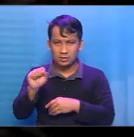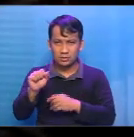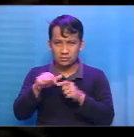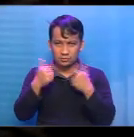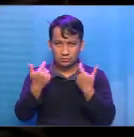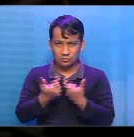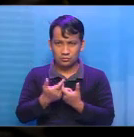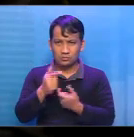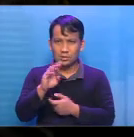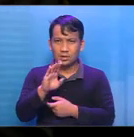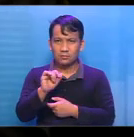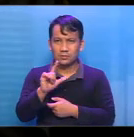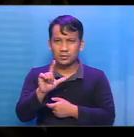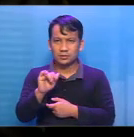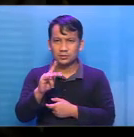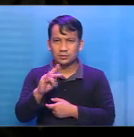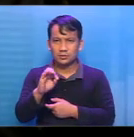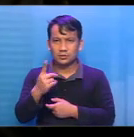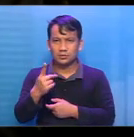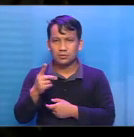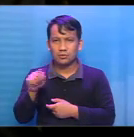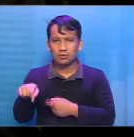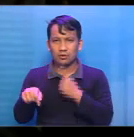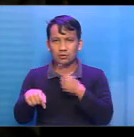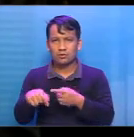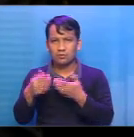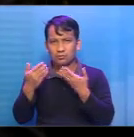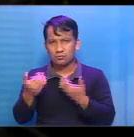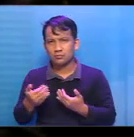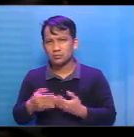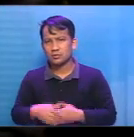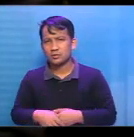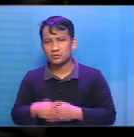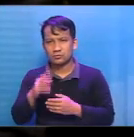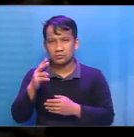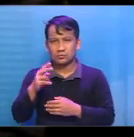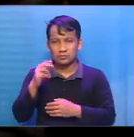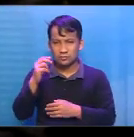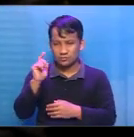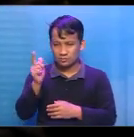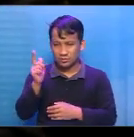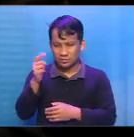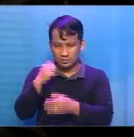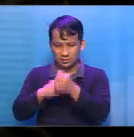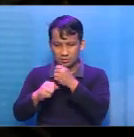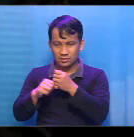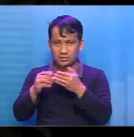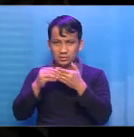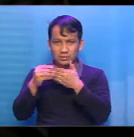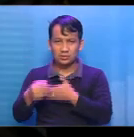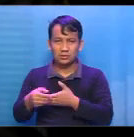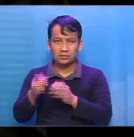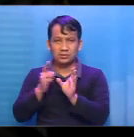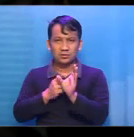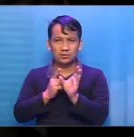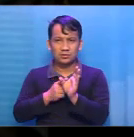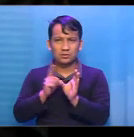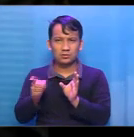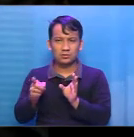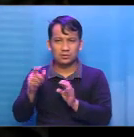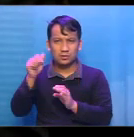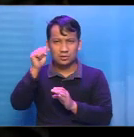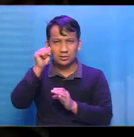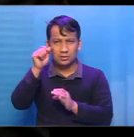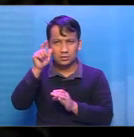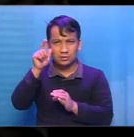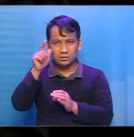grupong Abang Lingkod. Controversial din si Paduano. Dalawang dekada lang ang nakakaraan, siya ang leader ng Communist Hit Squad na Alex